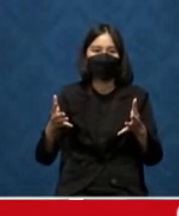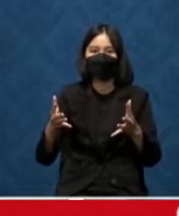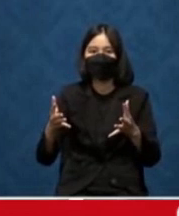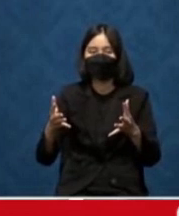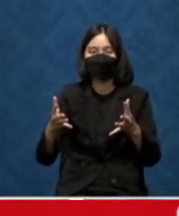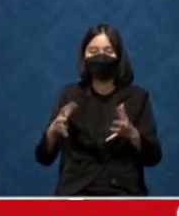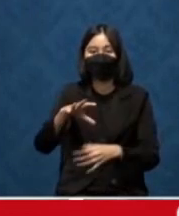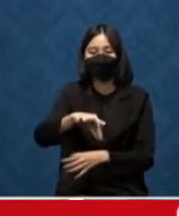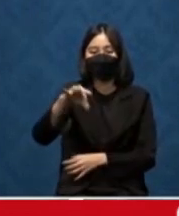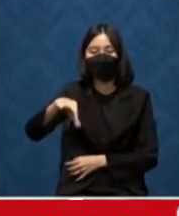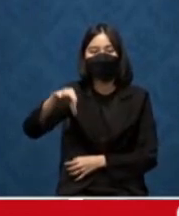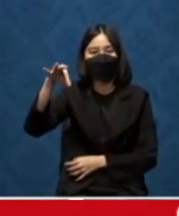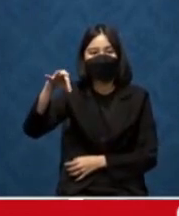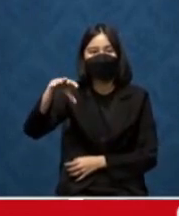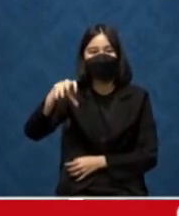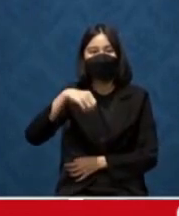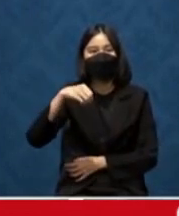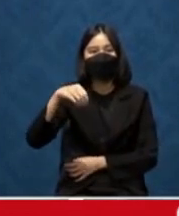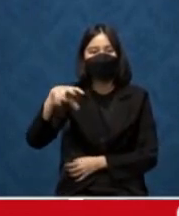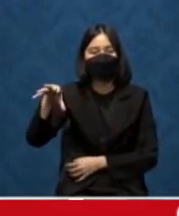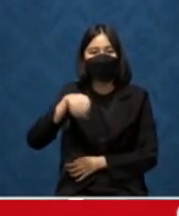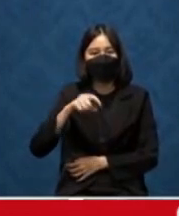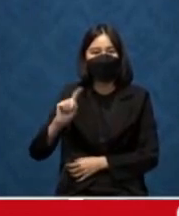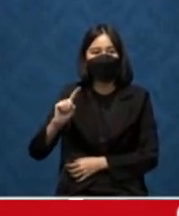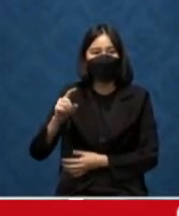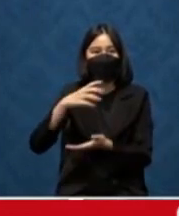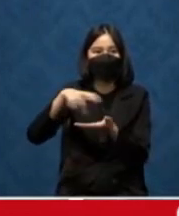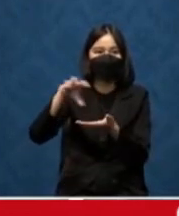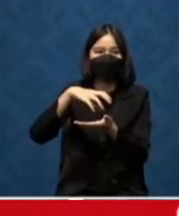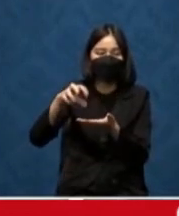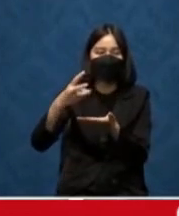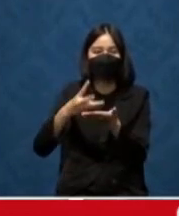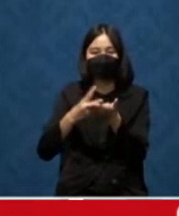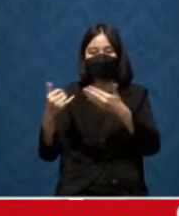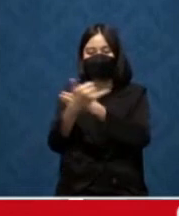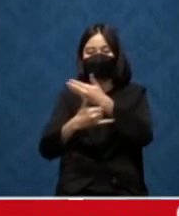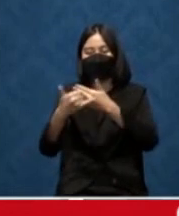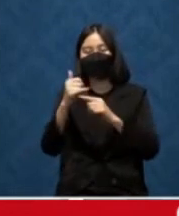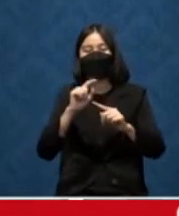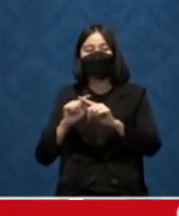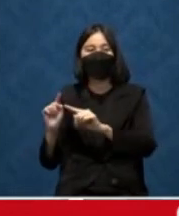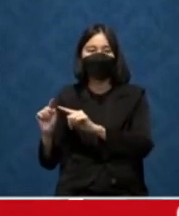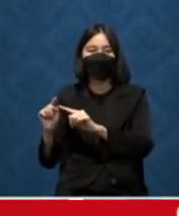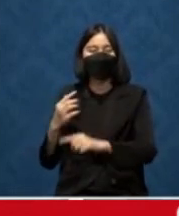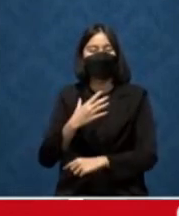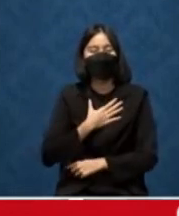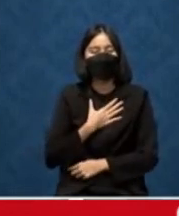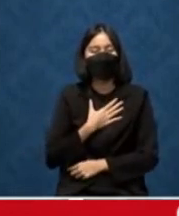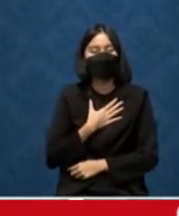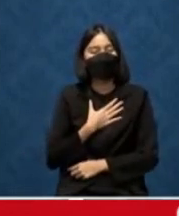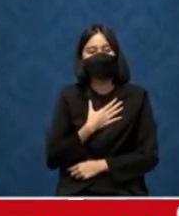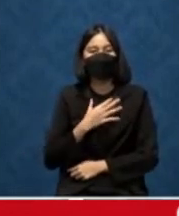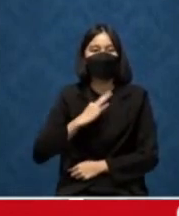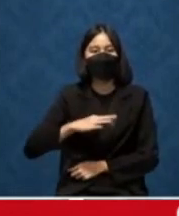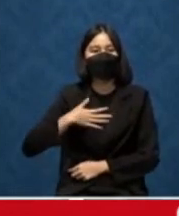ยิบ์ หยิบยกอ้างมาจากการบอกเล่าจากงานวิชาการต่ประเทศต่ ทำให้ทฉันเนี่ยไม่